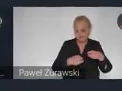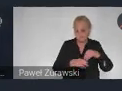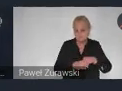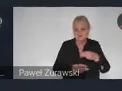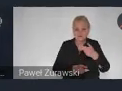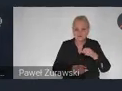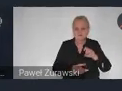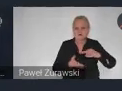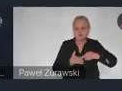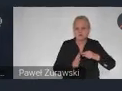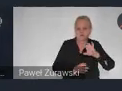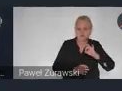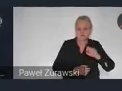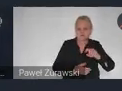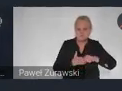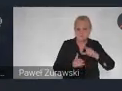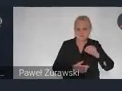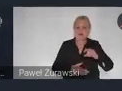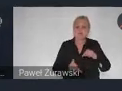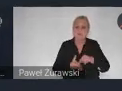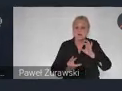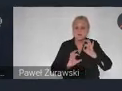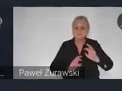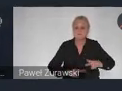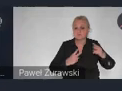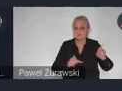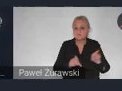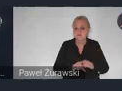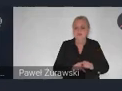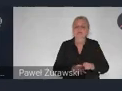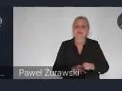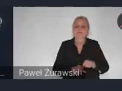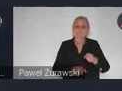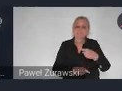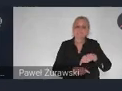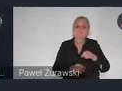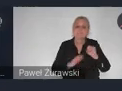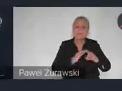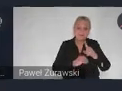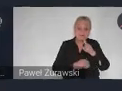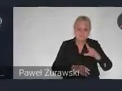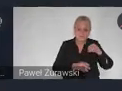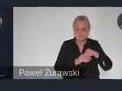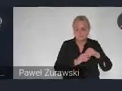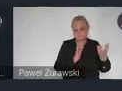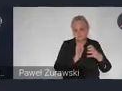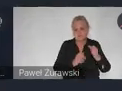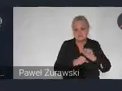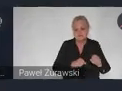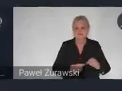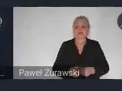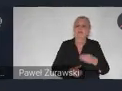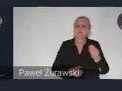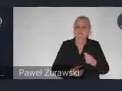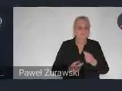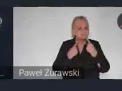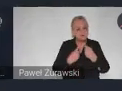niwgov.pl oraz takie informacje podawane są również na naszych Social mediach będę podkreślać